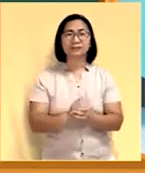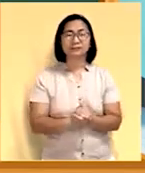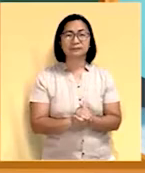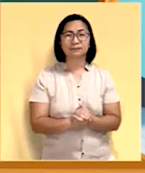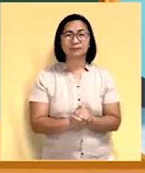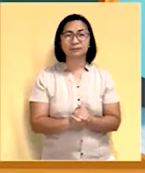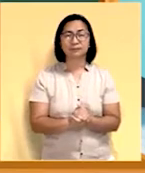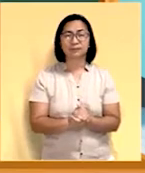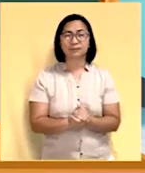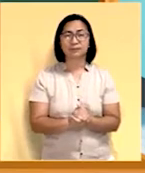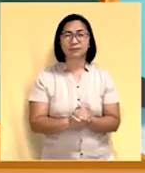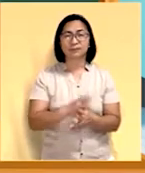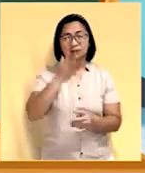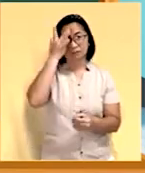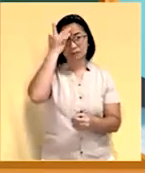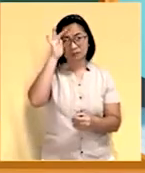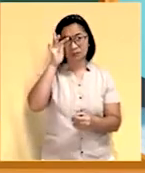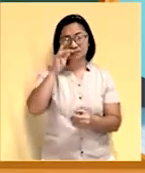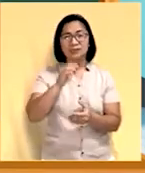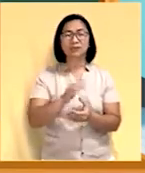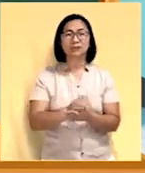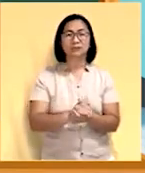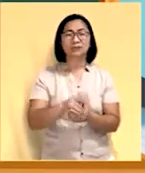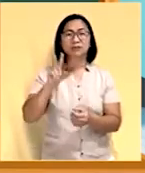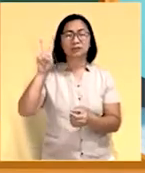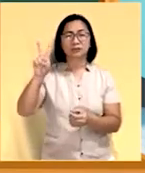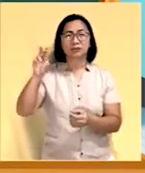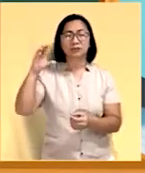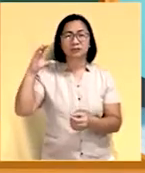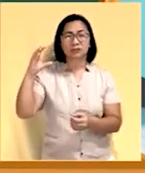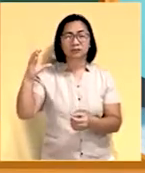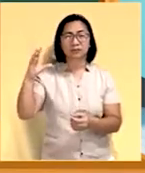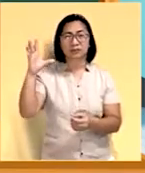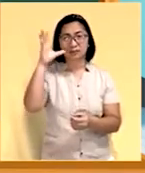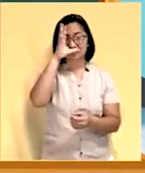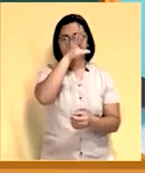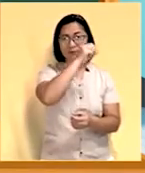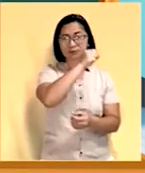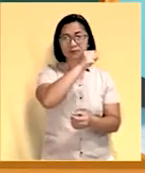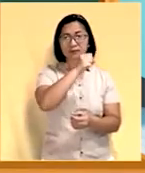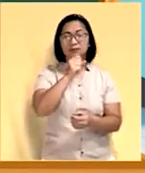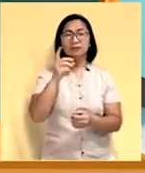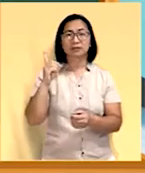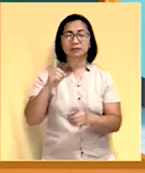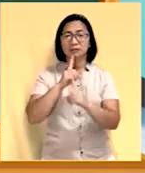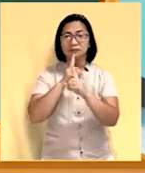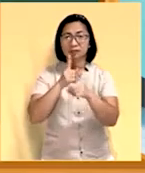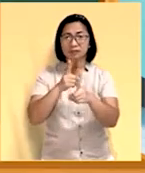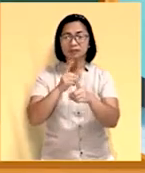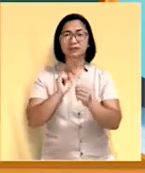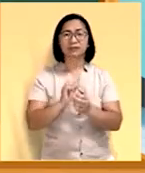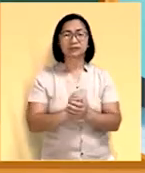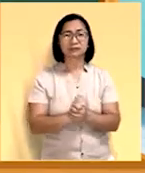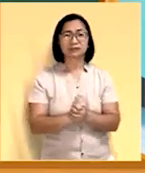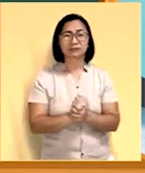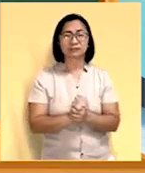Mahusay! 200 ang estimated difference. 2 thumbs up sa